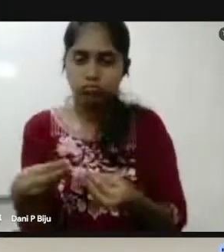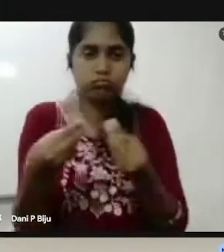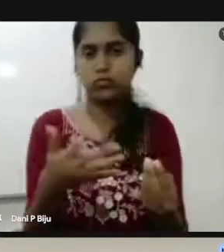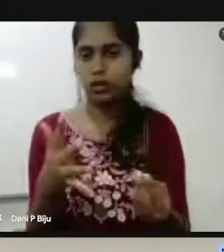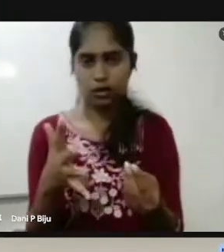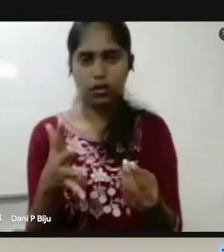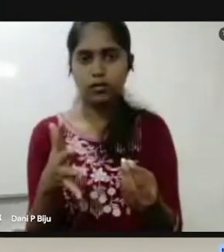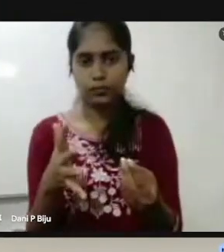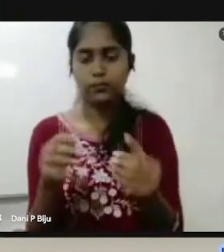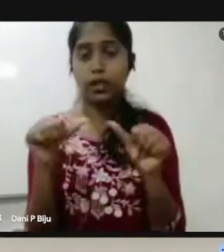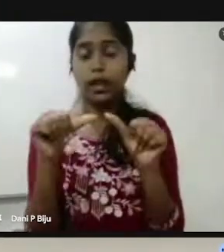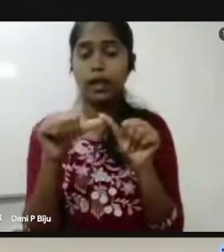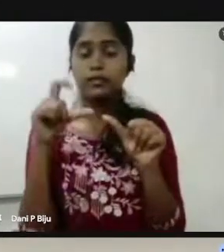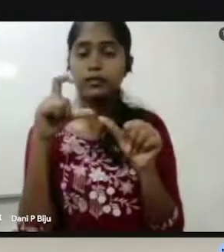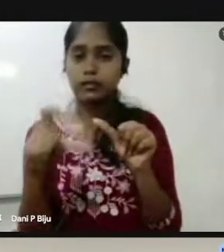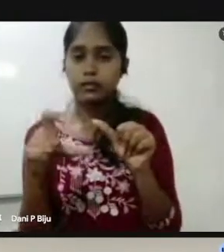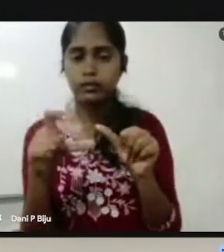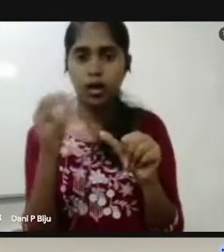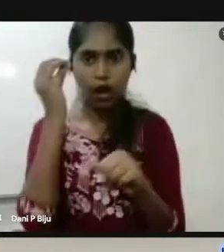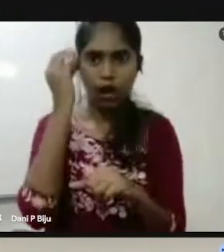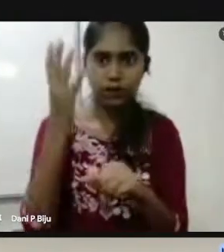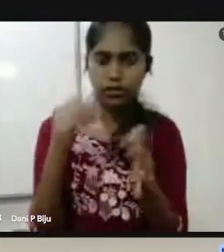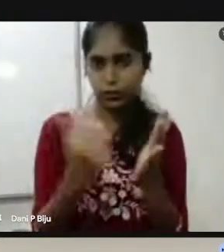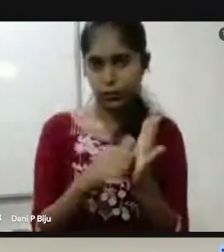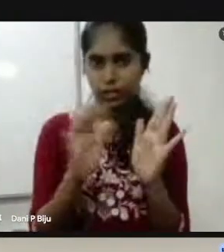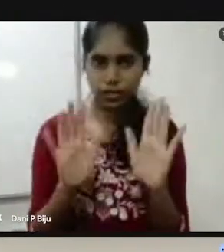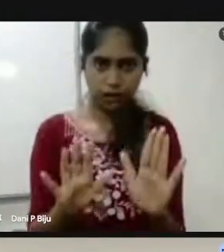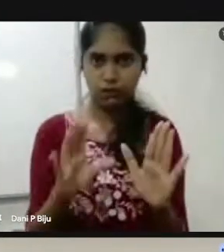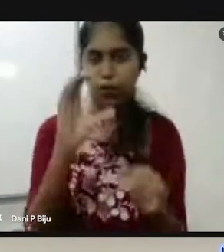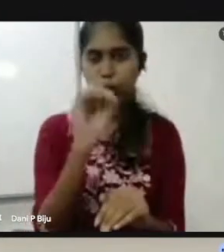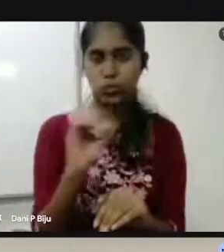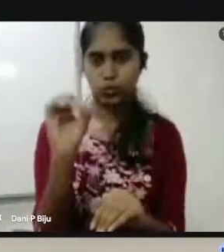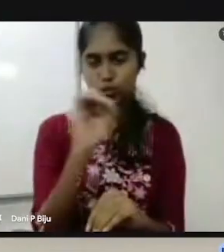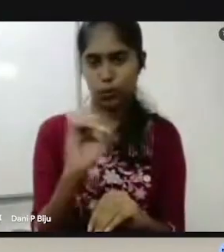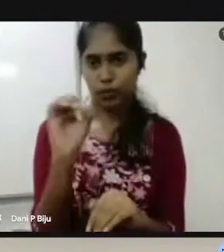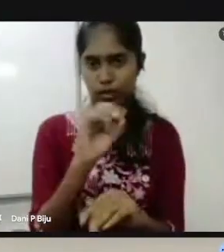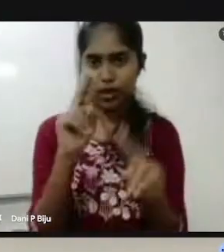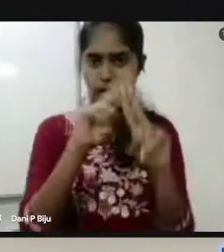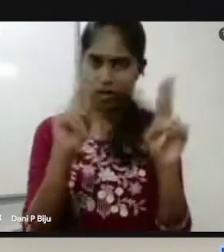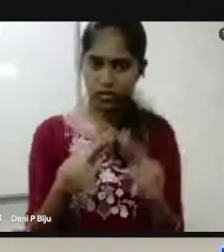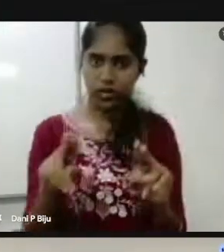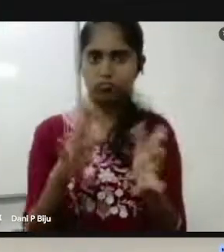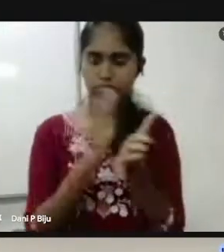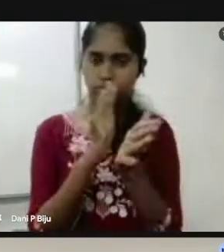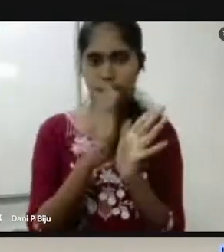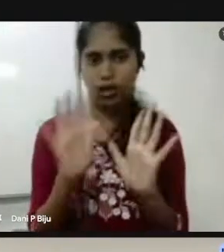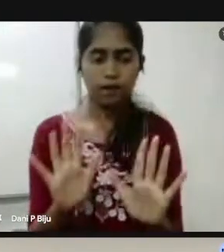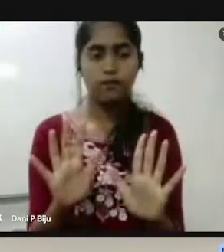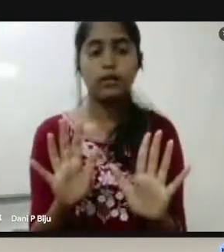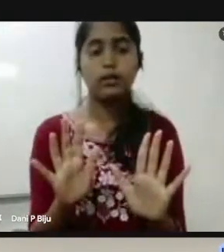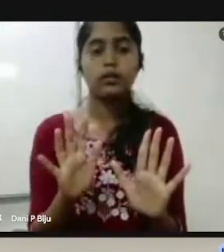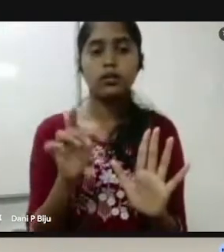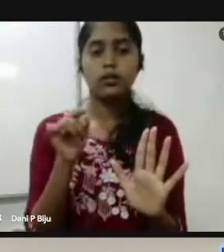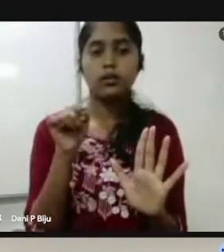AAC അവയർനെസ് മന്ത് ആണ്, ഒക്ടോബർ. ഇന്റർനാഷണലി അത് സെലിബ്രേറ്റ് ചെയ്ത് വരുന്നുണ്ട്. അപ്പൊ അതിന്റെ ഭാഗമായിട്ട് ഈ ഞാൻ